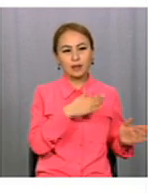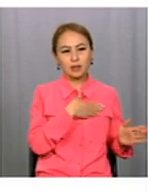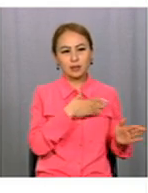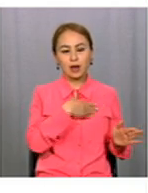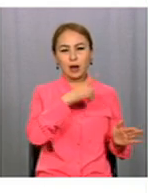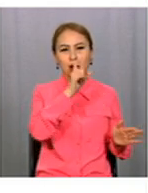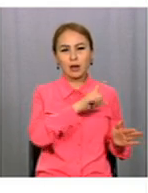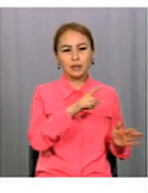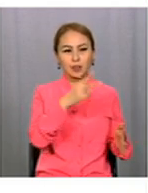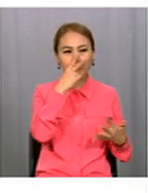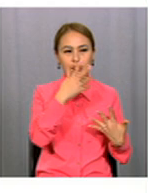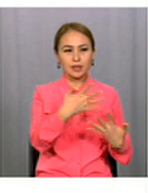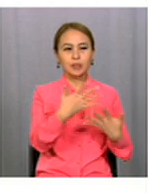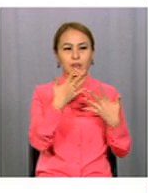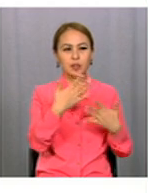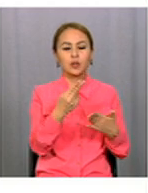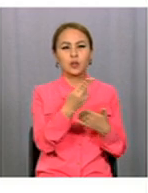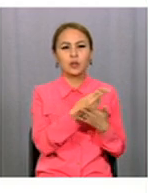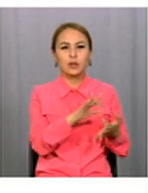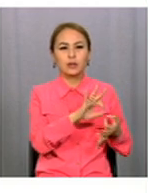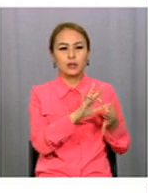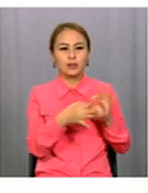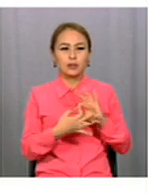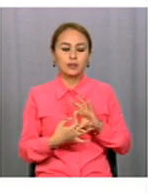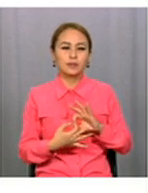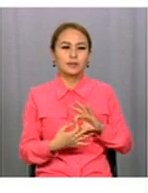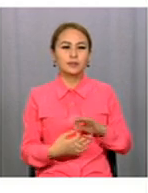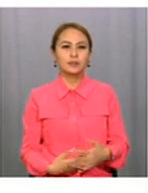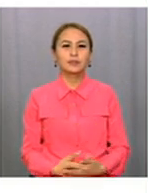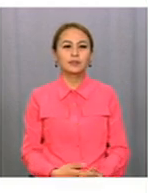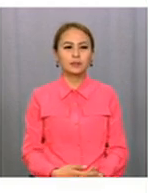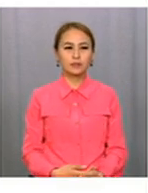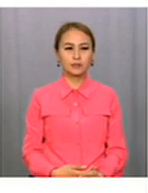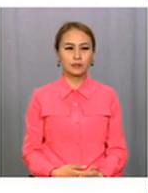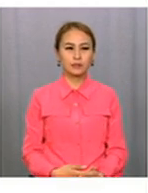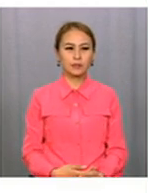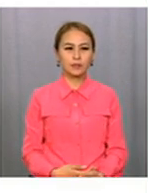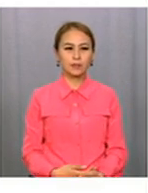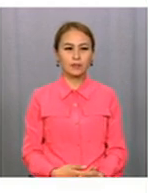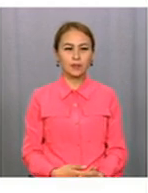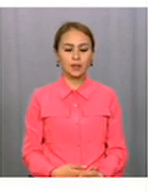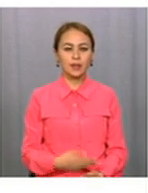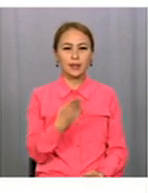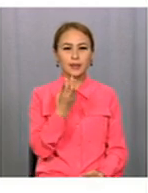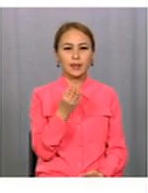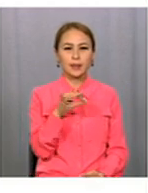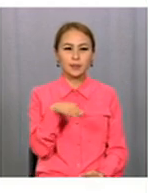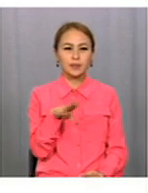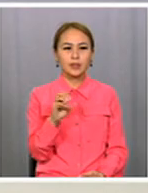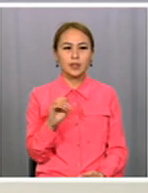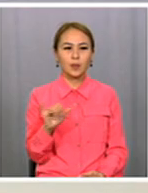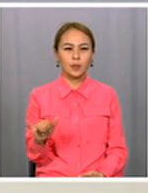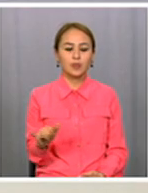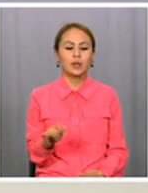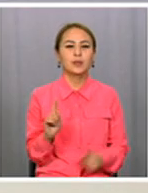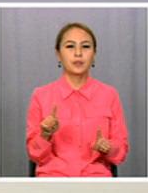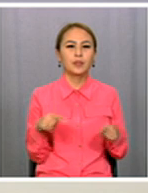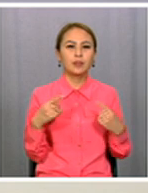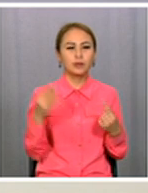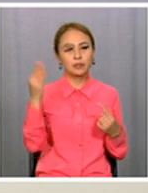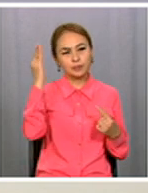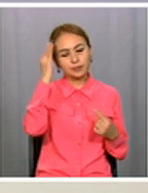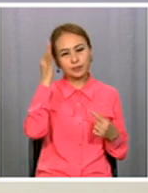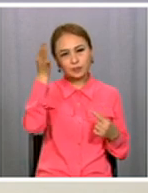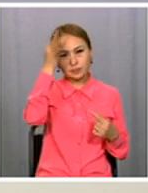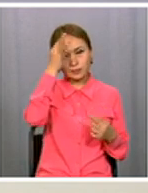адам кейпіне келтіріп суреттейтін көркемдік тәсілді кейіптеу деп қарастырамыз. Берілген ұғымдарды еске